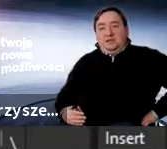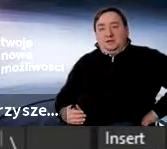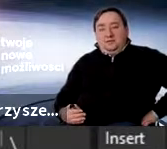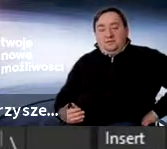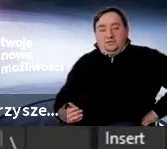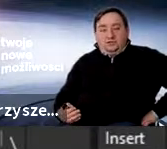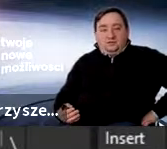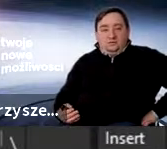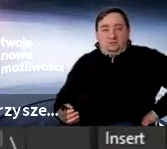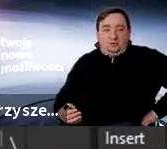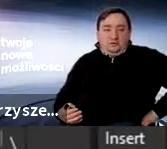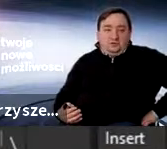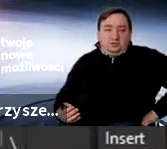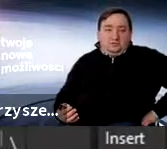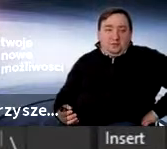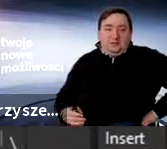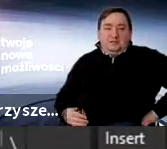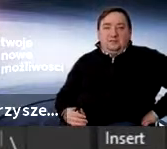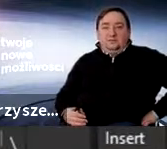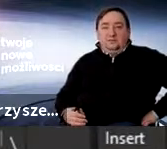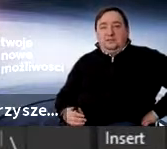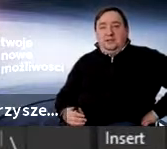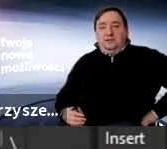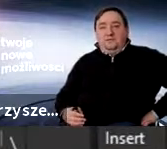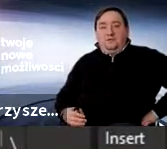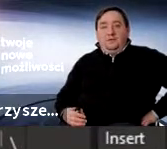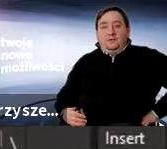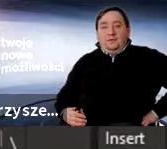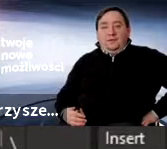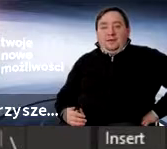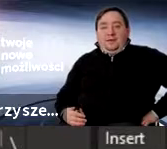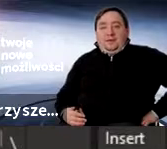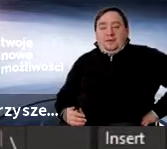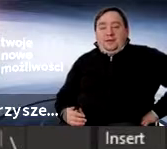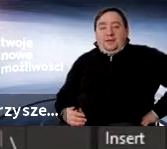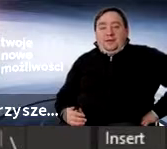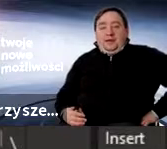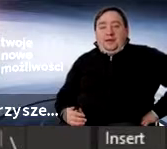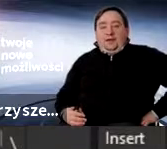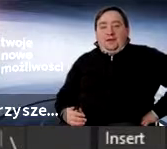zajęciach. Wiąże się, ponieważ wspomagane są tlenowo,